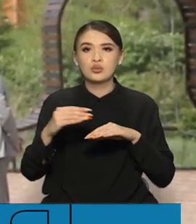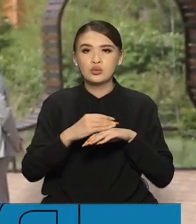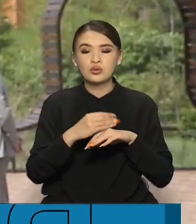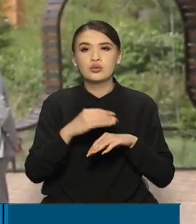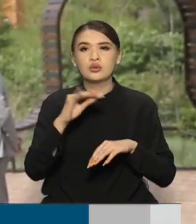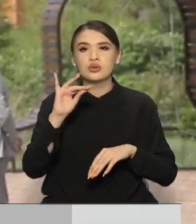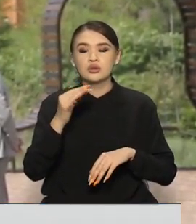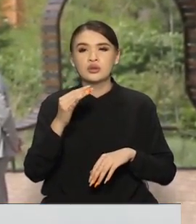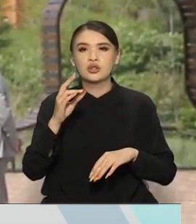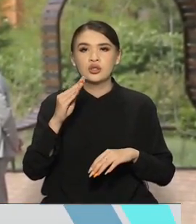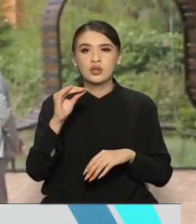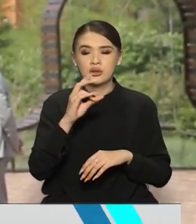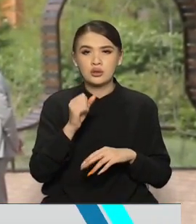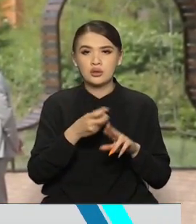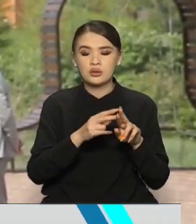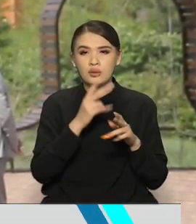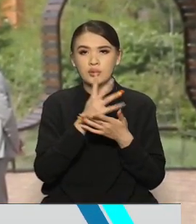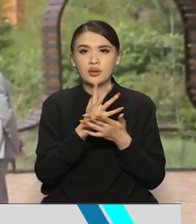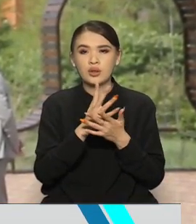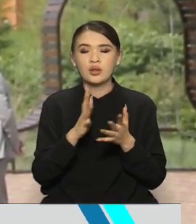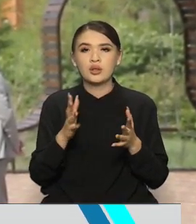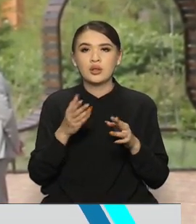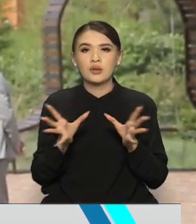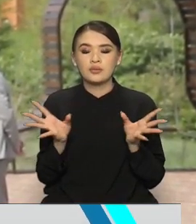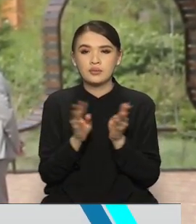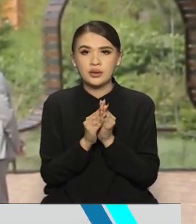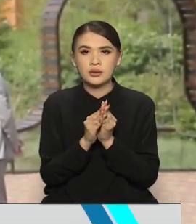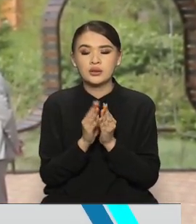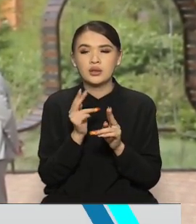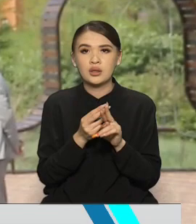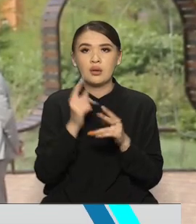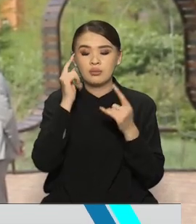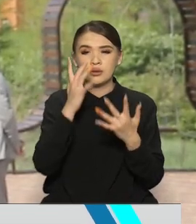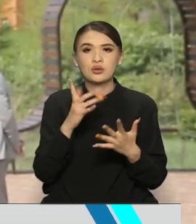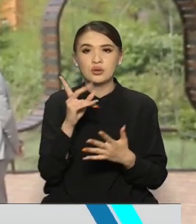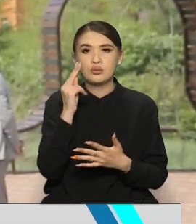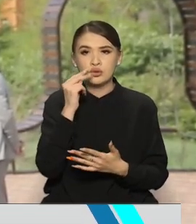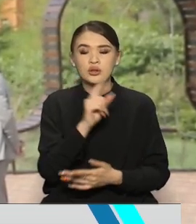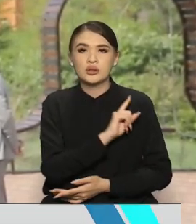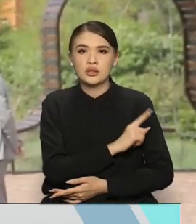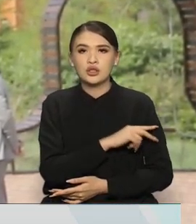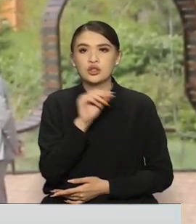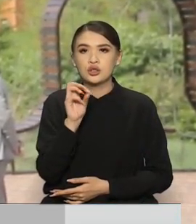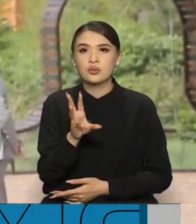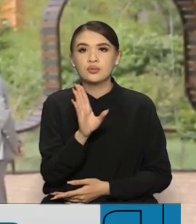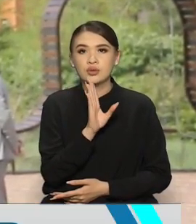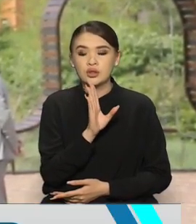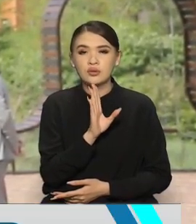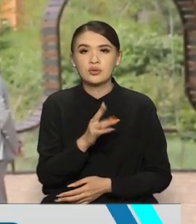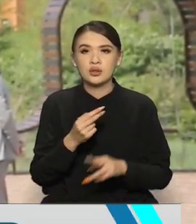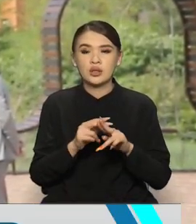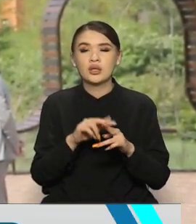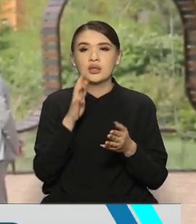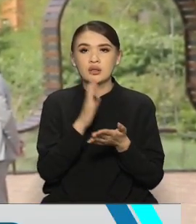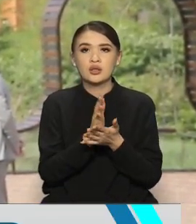вместе за ручку будет финишировать у нас то есть мы же понимаем что мужчина сильнее девушки Конечно